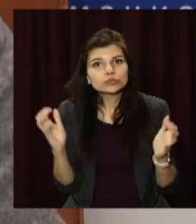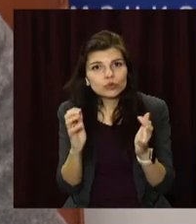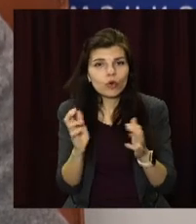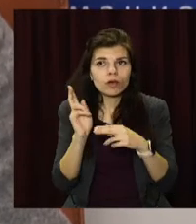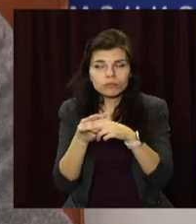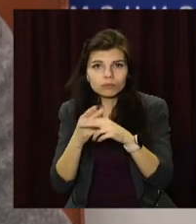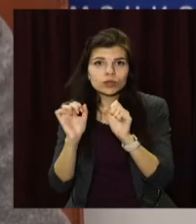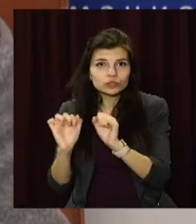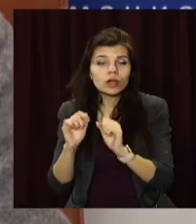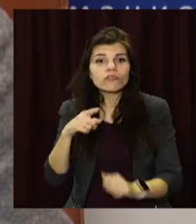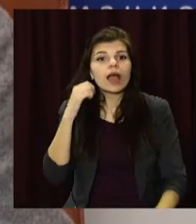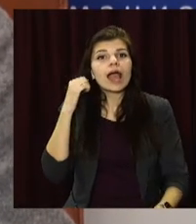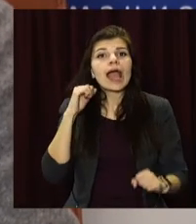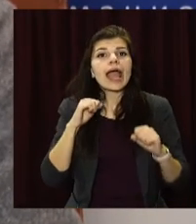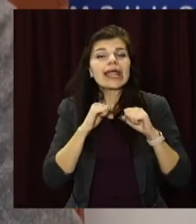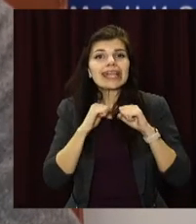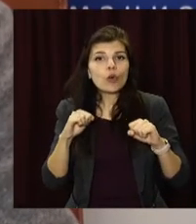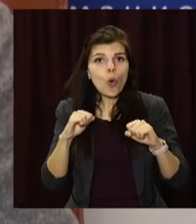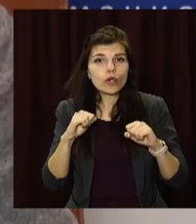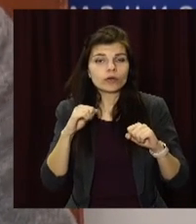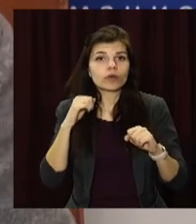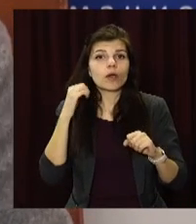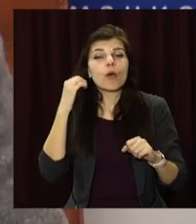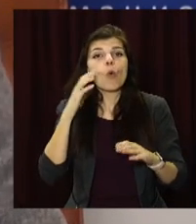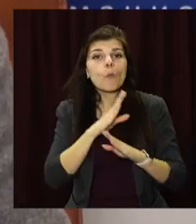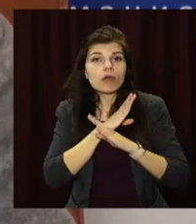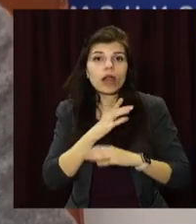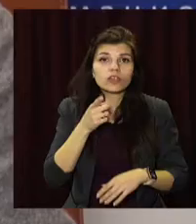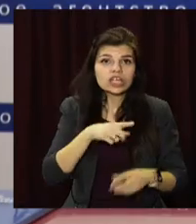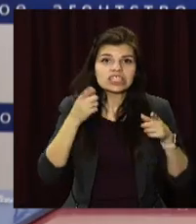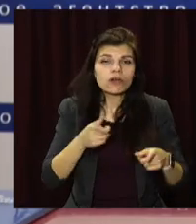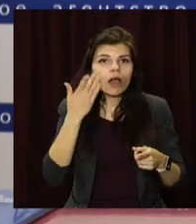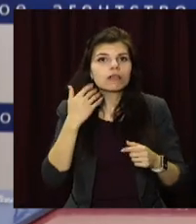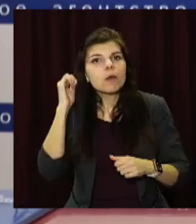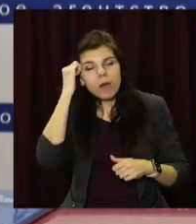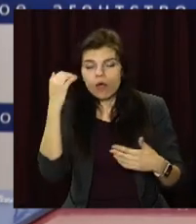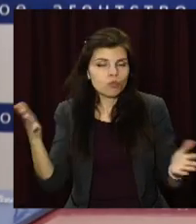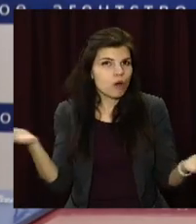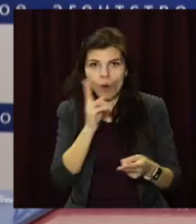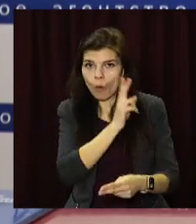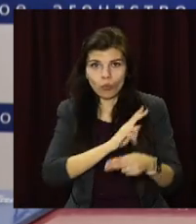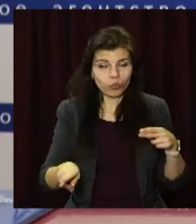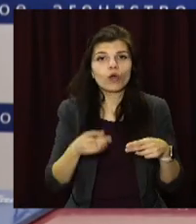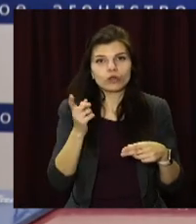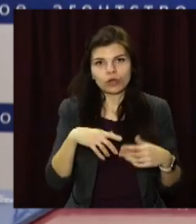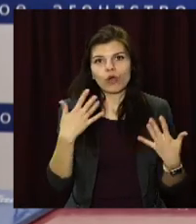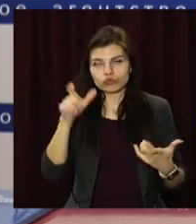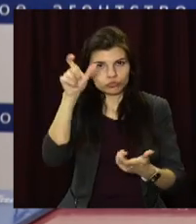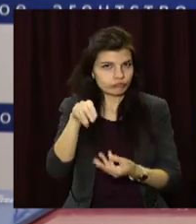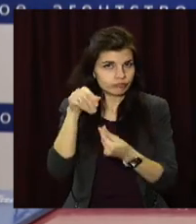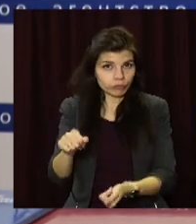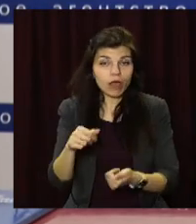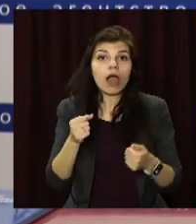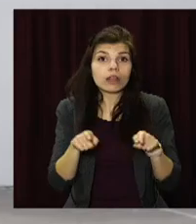Герої умирають тоді, коли окончательно умирає там пам'ять о них. За словами голови обласного осередку партії ОПЗЖ